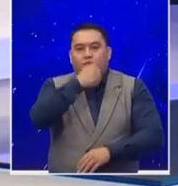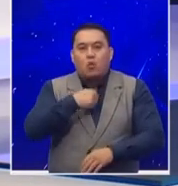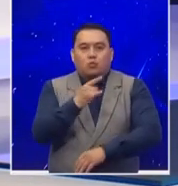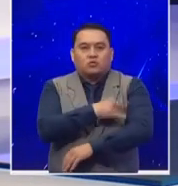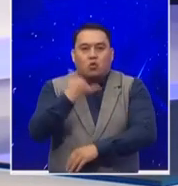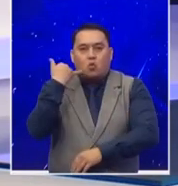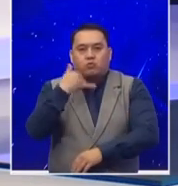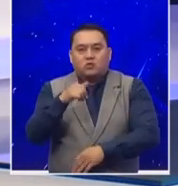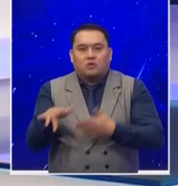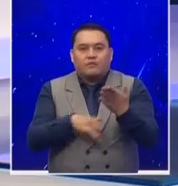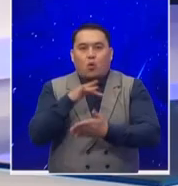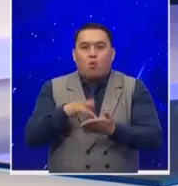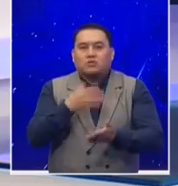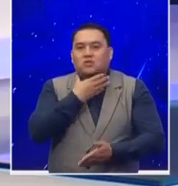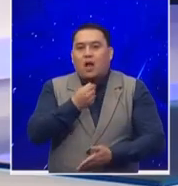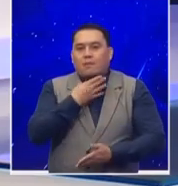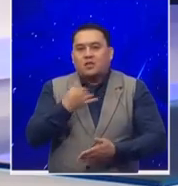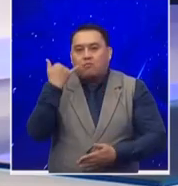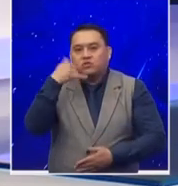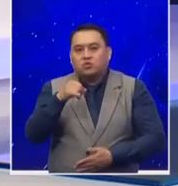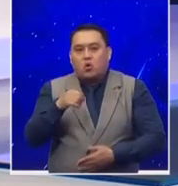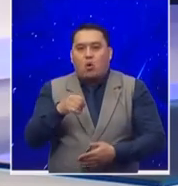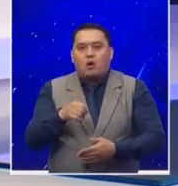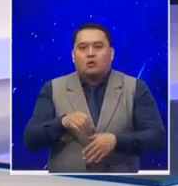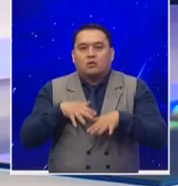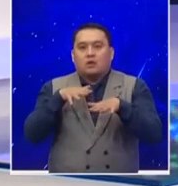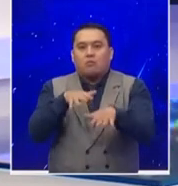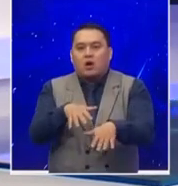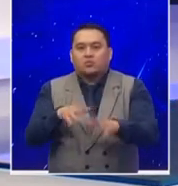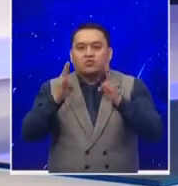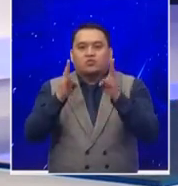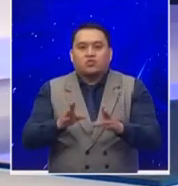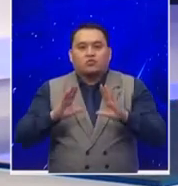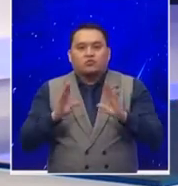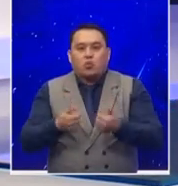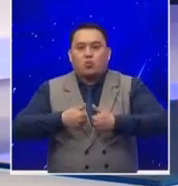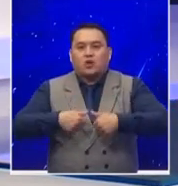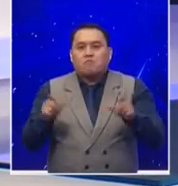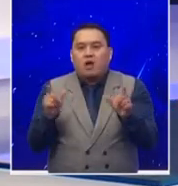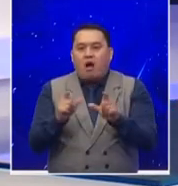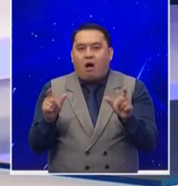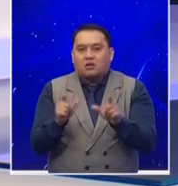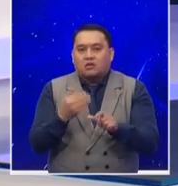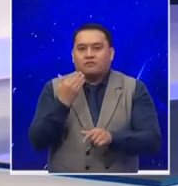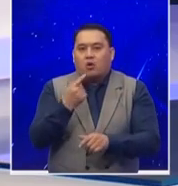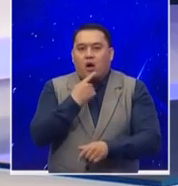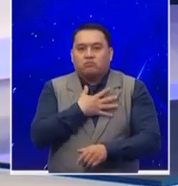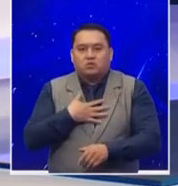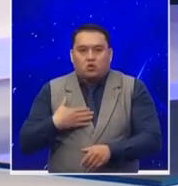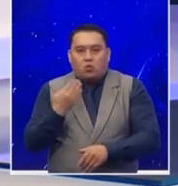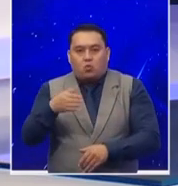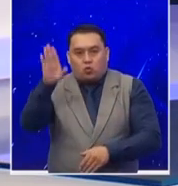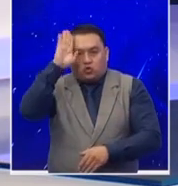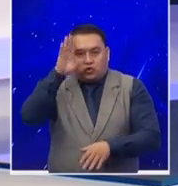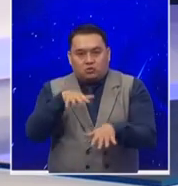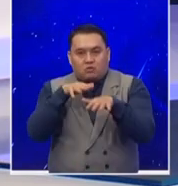дежурную часть УП города Семей поступило сообщение о разбойном нападении, произошедшем в комиссионном магазине. По словам потерпевшего, на него